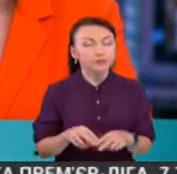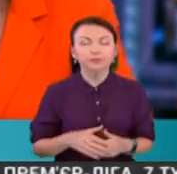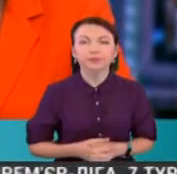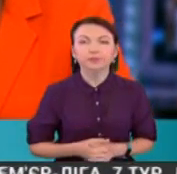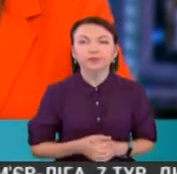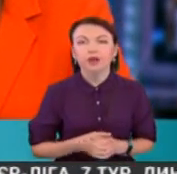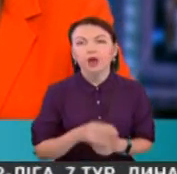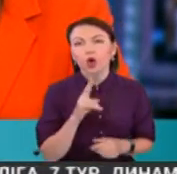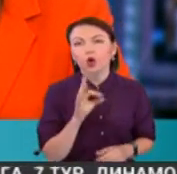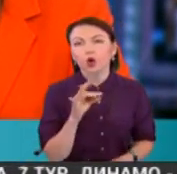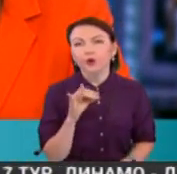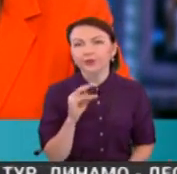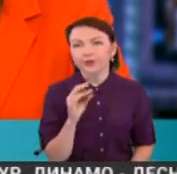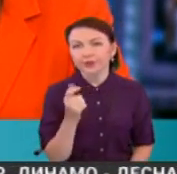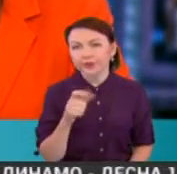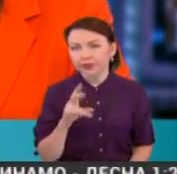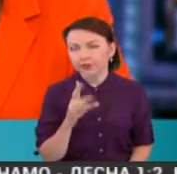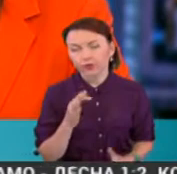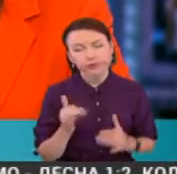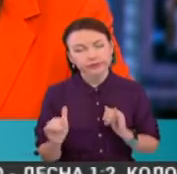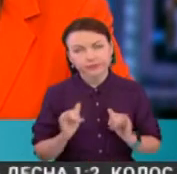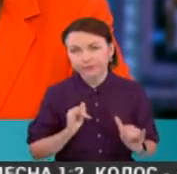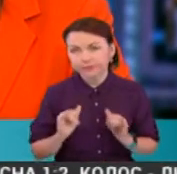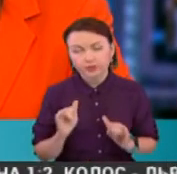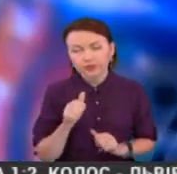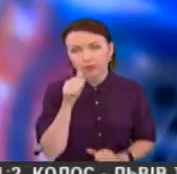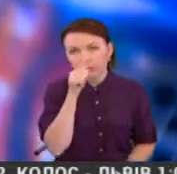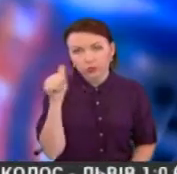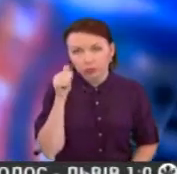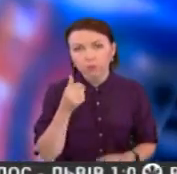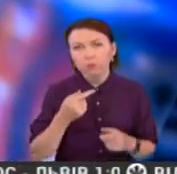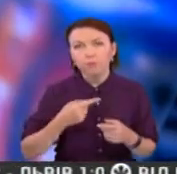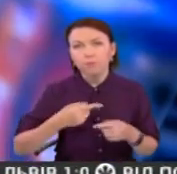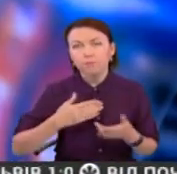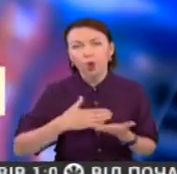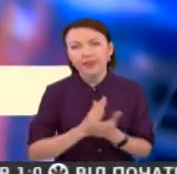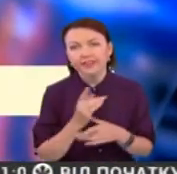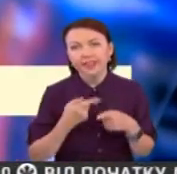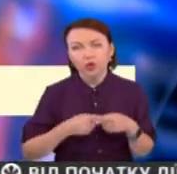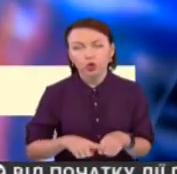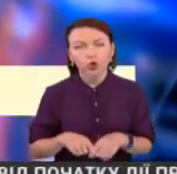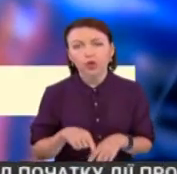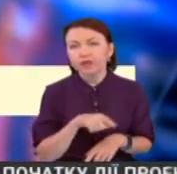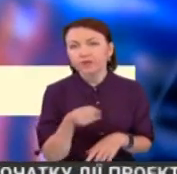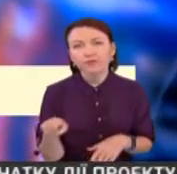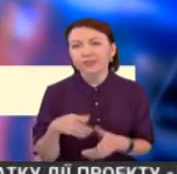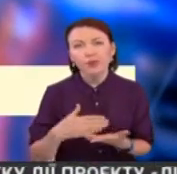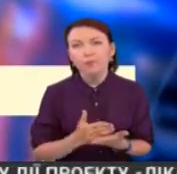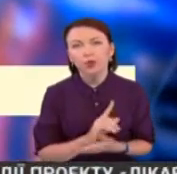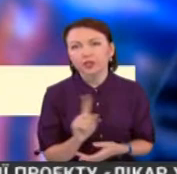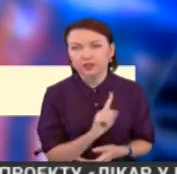ну, пан Корнієнко, при всій повазі, він в минулому політтехнолог, він не політик,